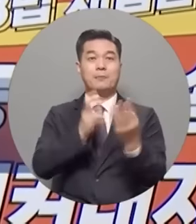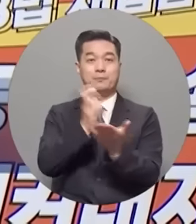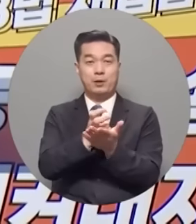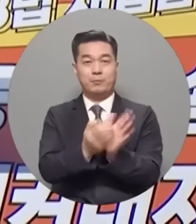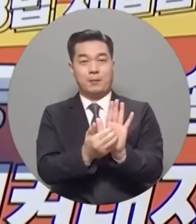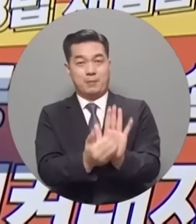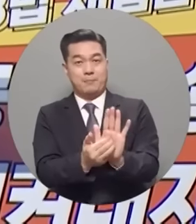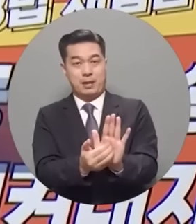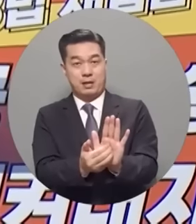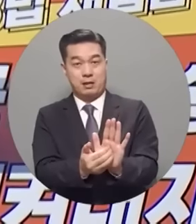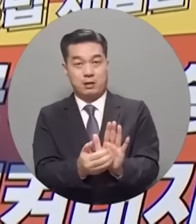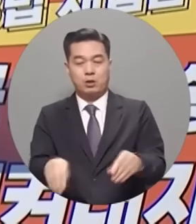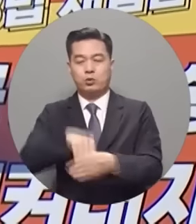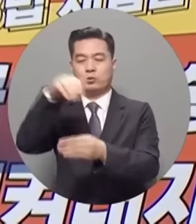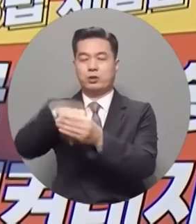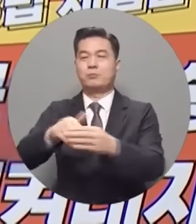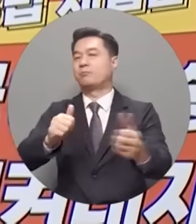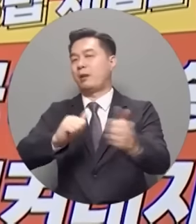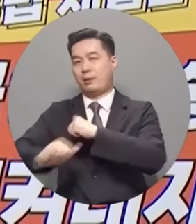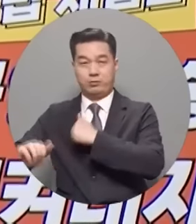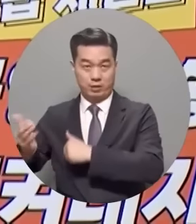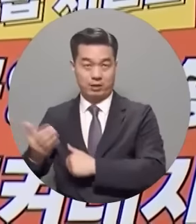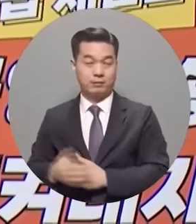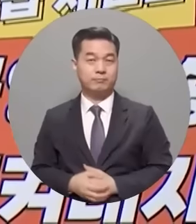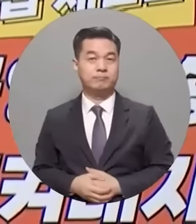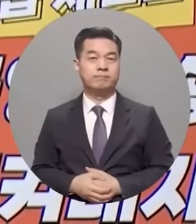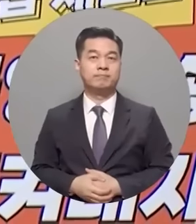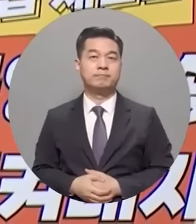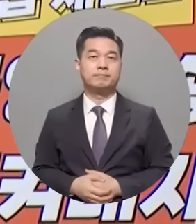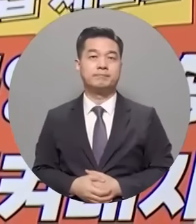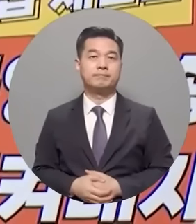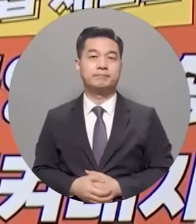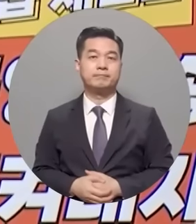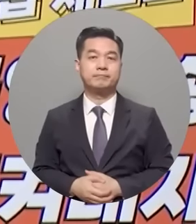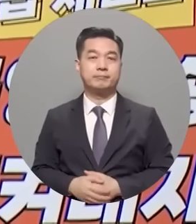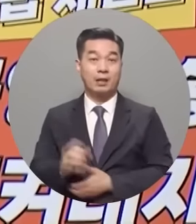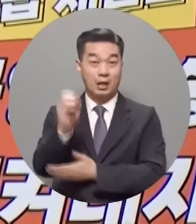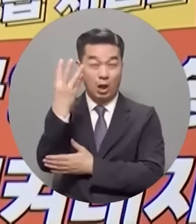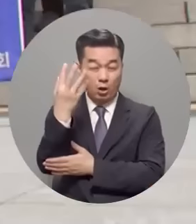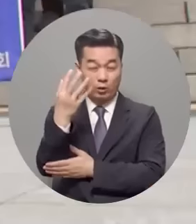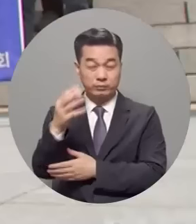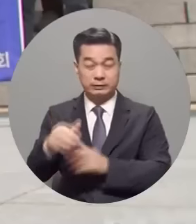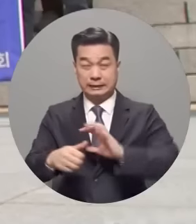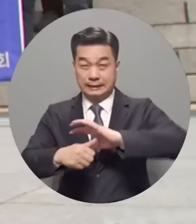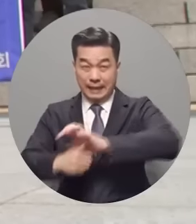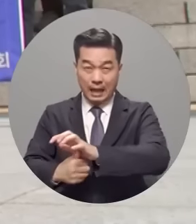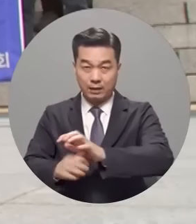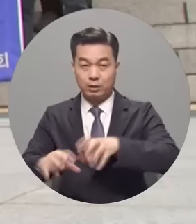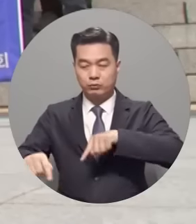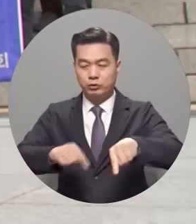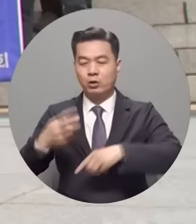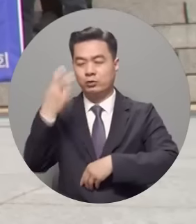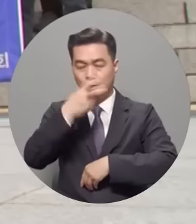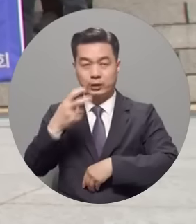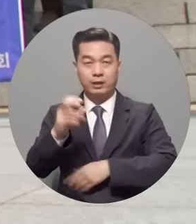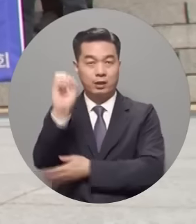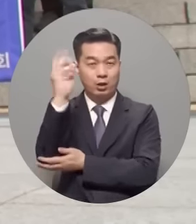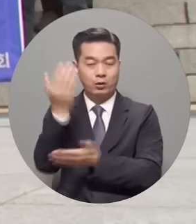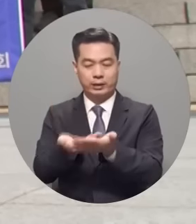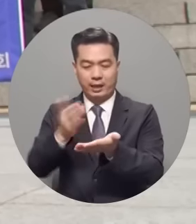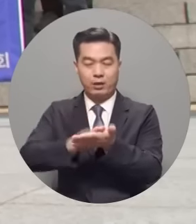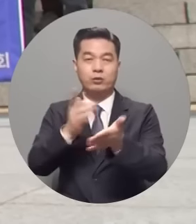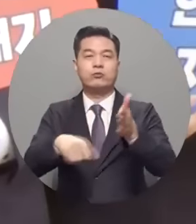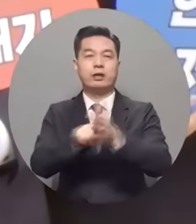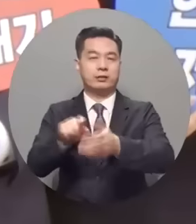집단은 총선에서 패배했습니다. 이 간단한 정당들은 언론 탄압에 대한 국정조사와 언론 개혁을 위한 미디어 개혁